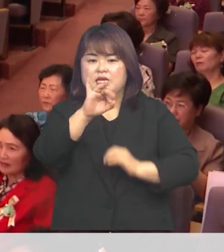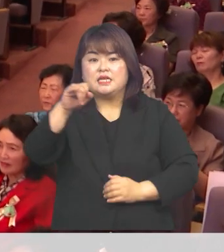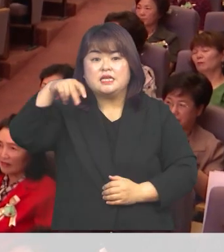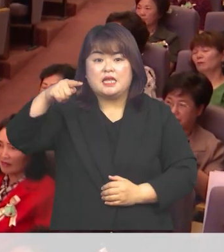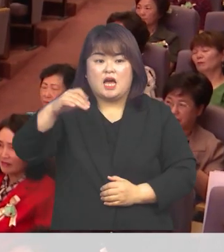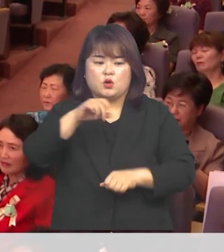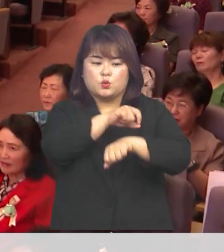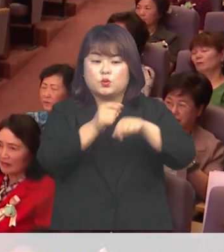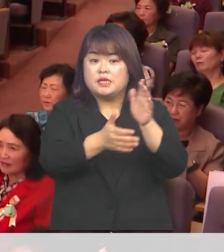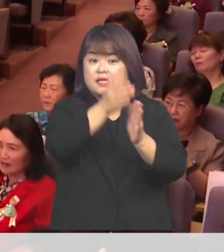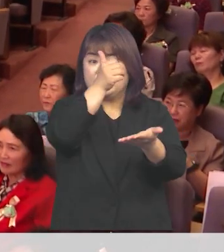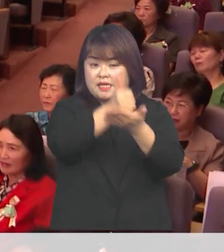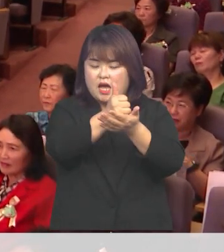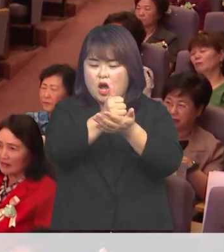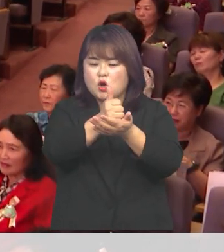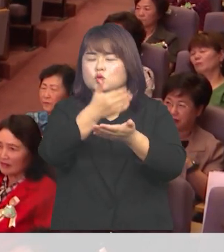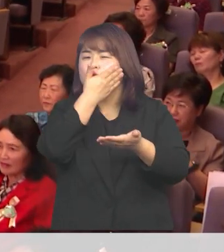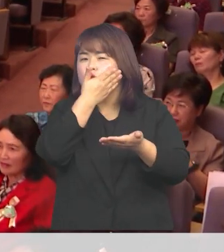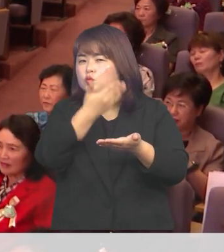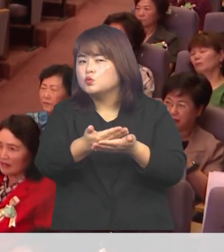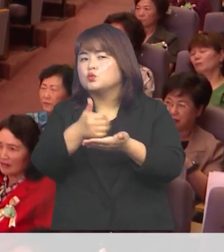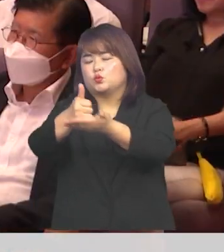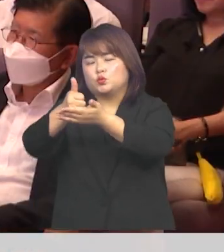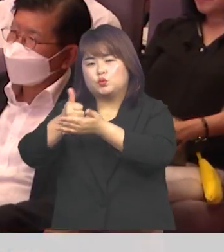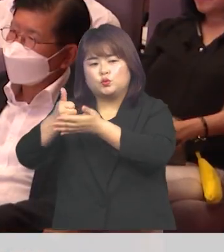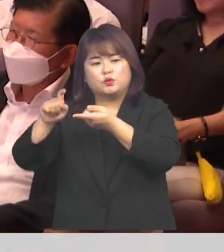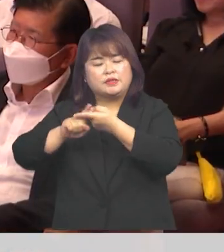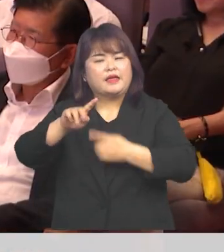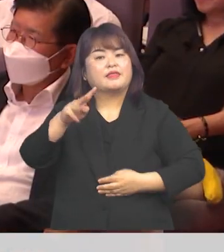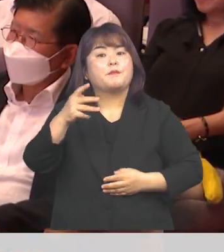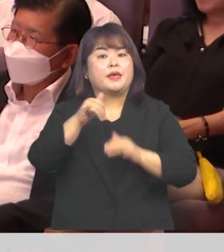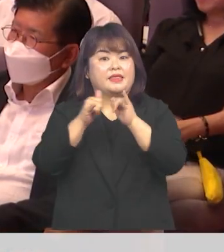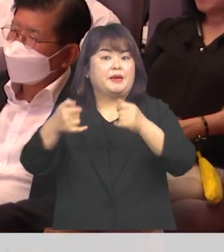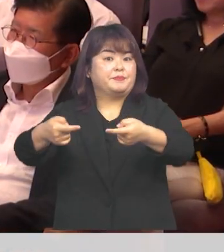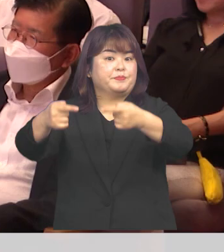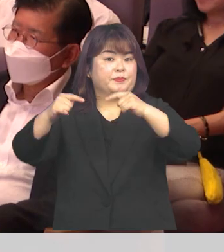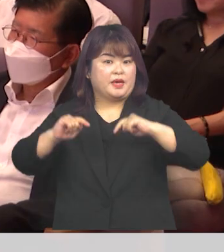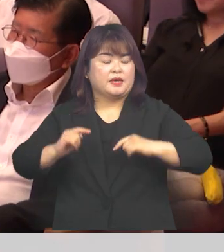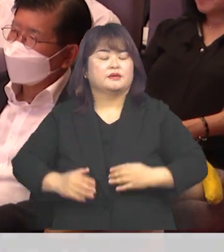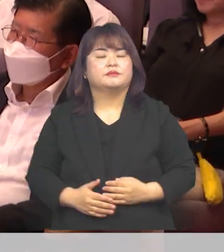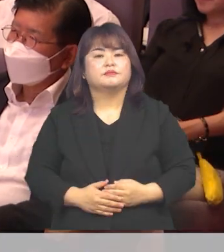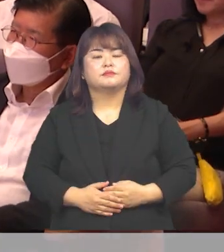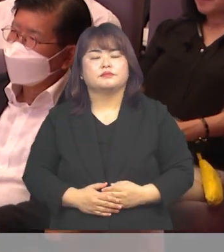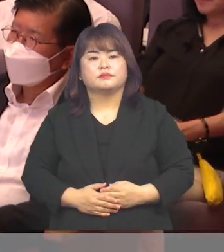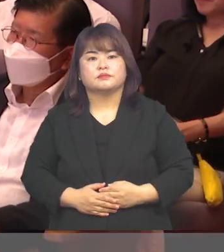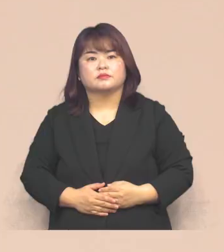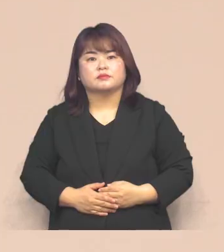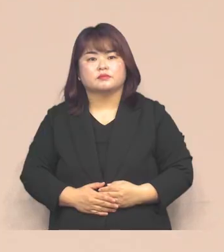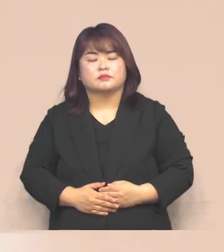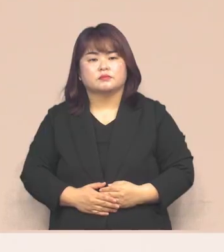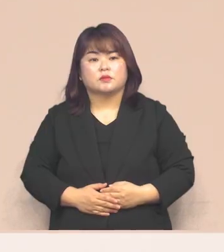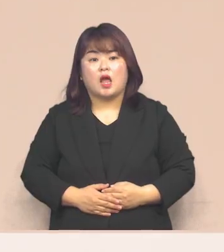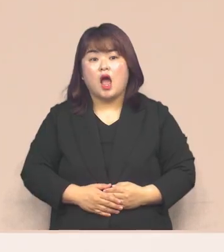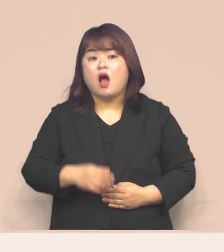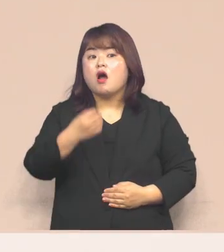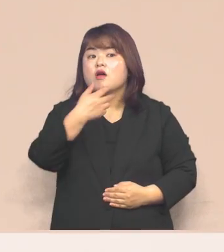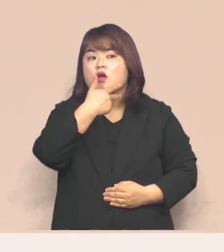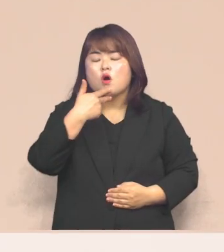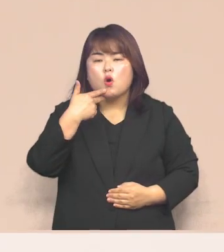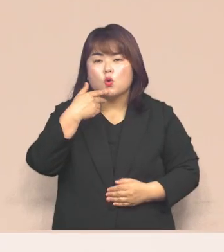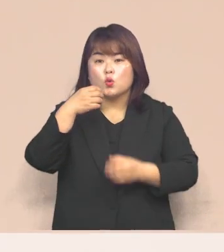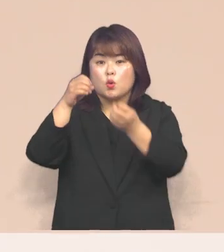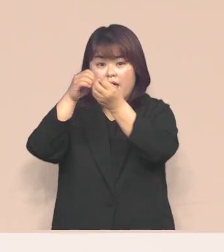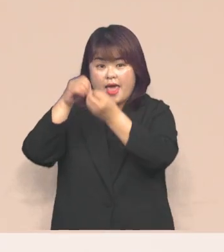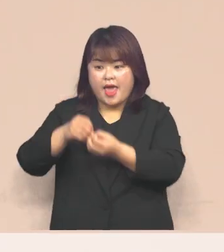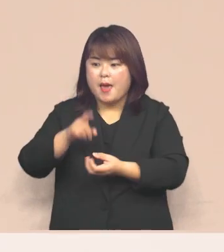행사에는 이상일 용인특례시장을 비롯해 지역 주요 인사와 시민 등 300여 명이 참석하였습니다. 영국